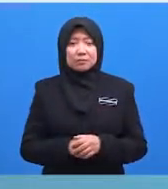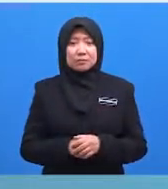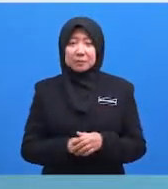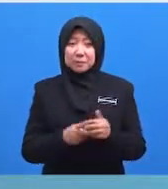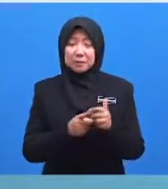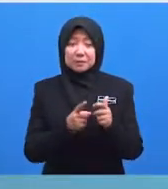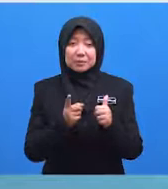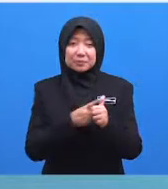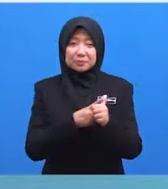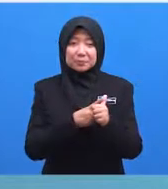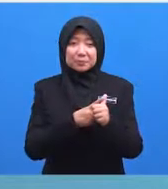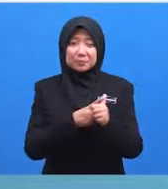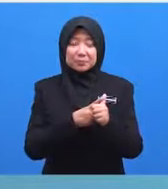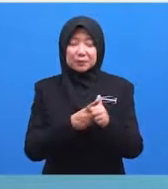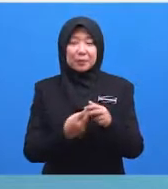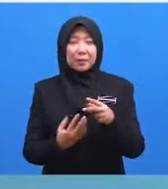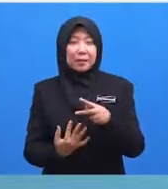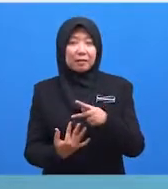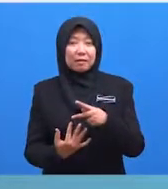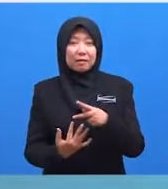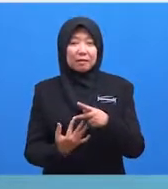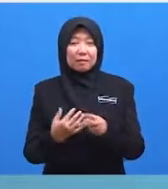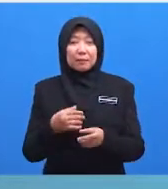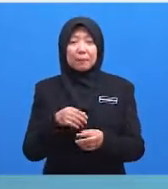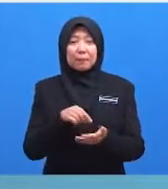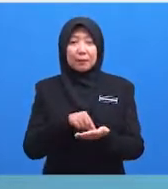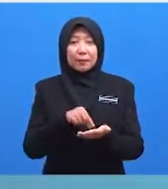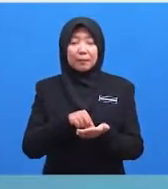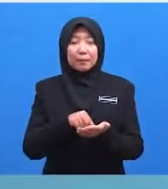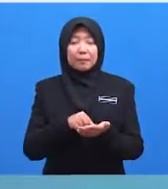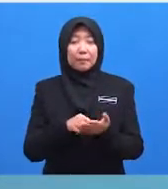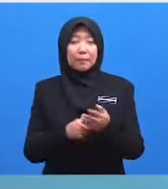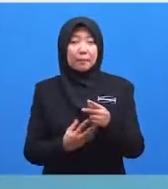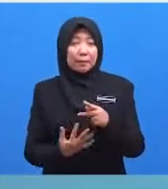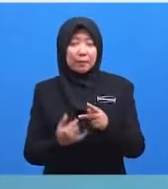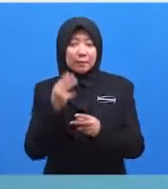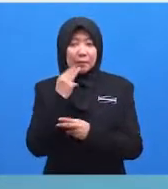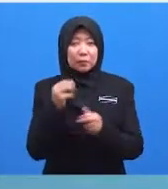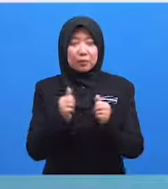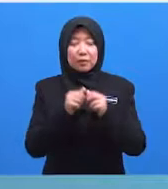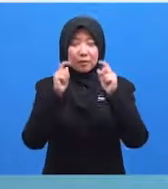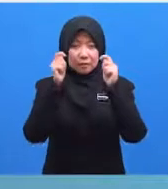pertama, memanggang ayam panggang madu dengan teknik yang betul.